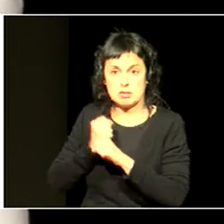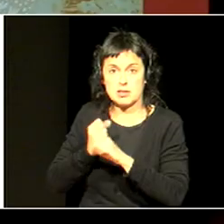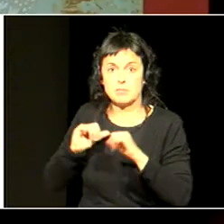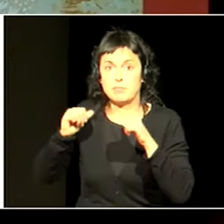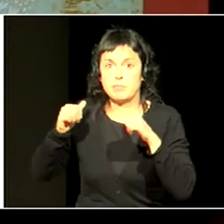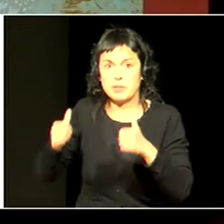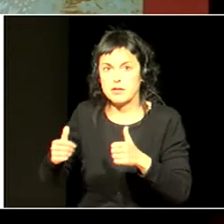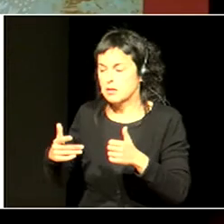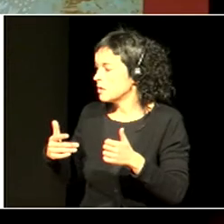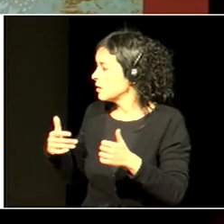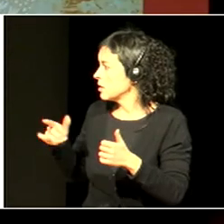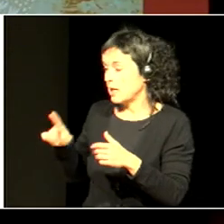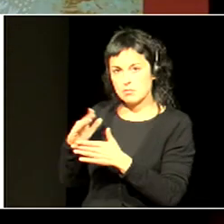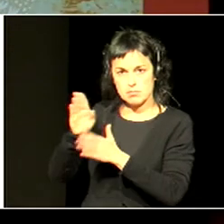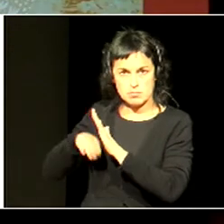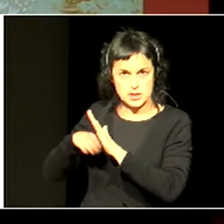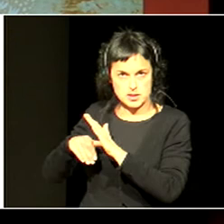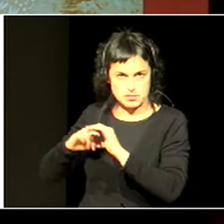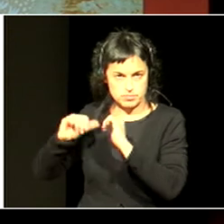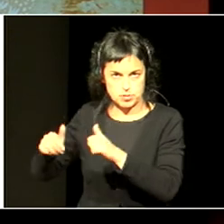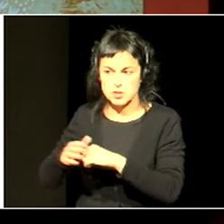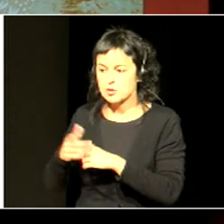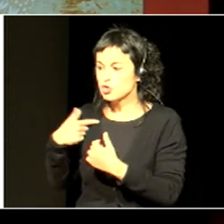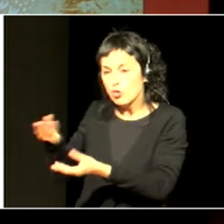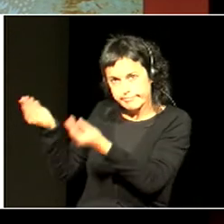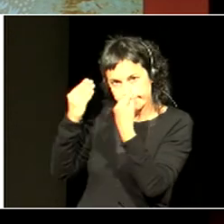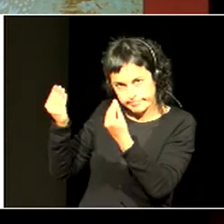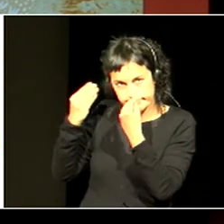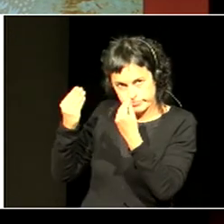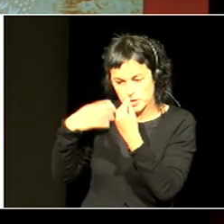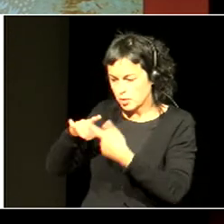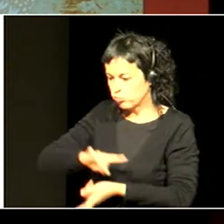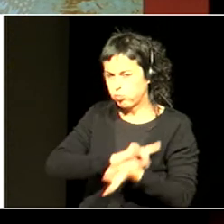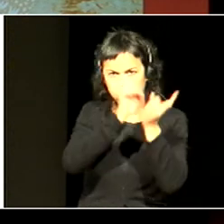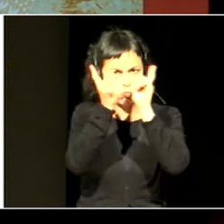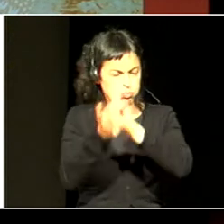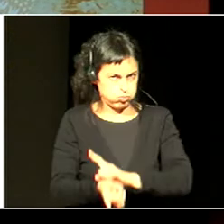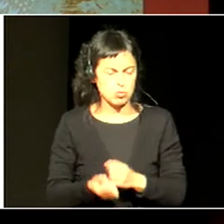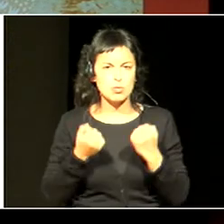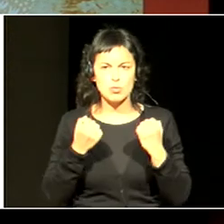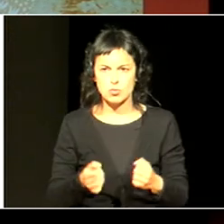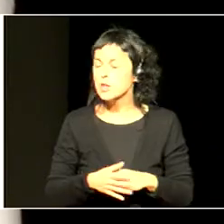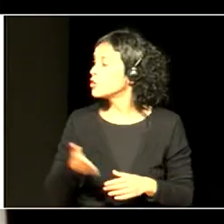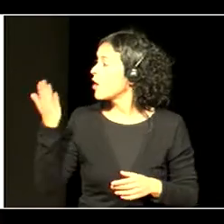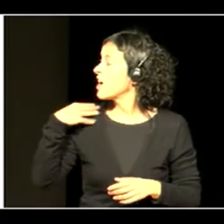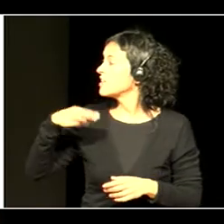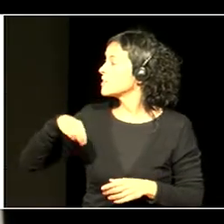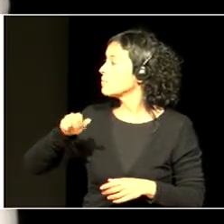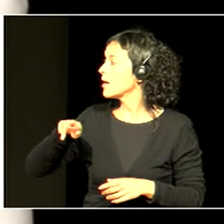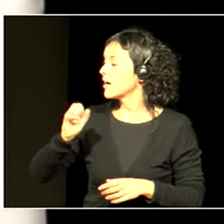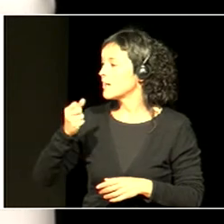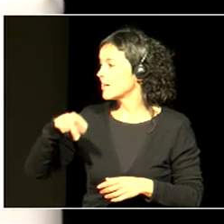izugarriak egon dira, jende asko. Orduan nik formakuntza bat jaso dut eta nik Marian ere aldez aurretik ezagutzen nun,